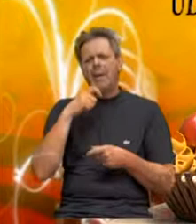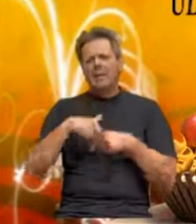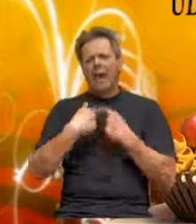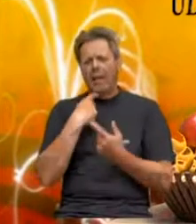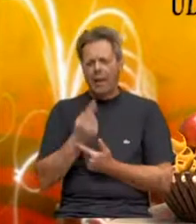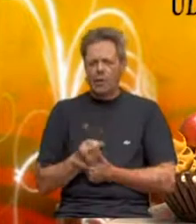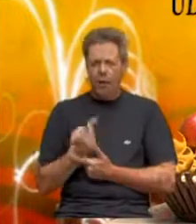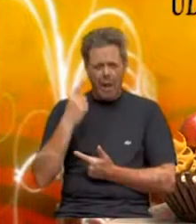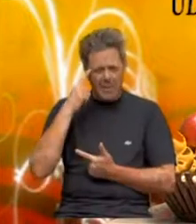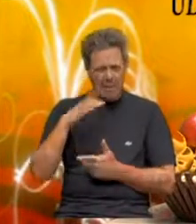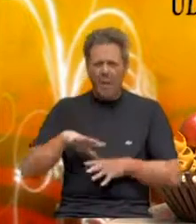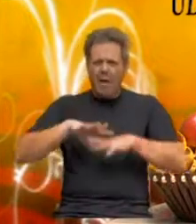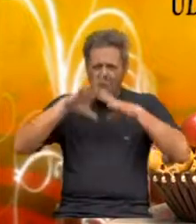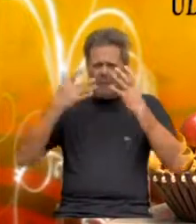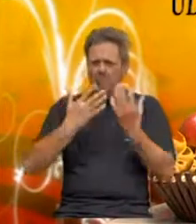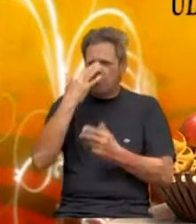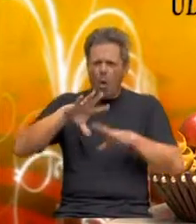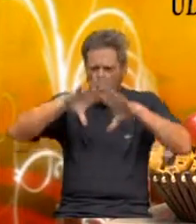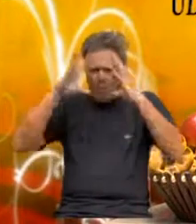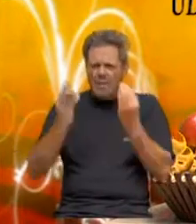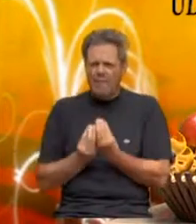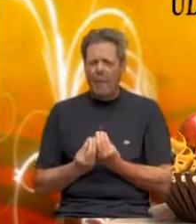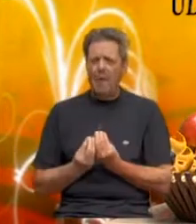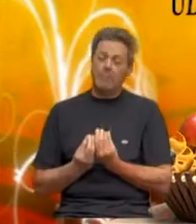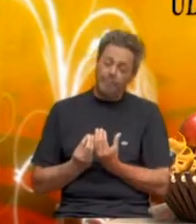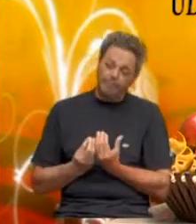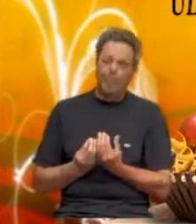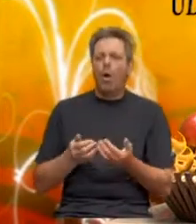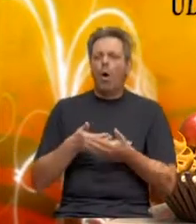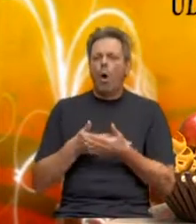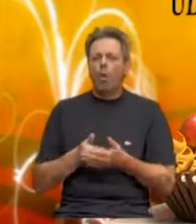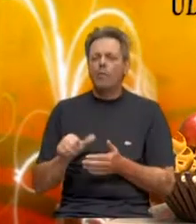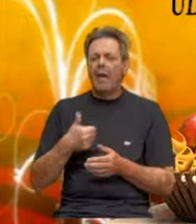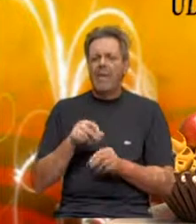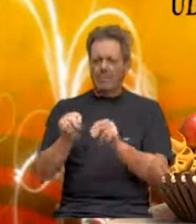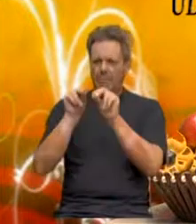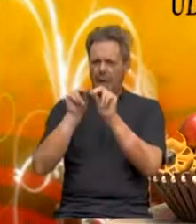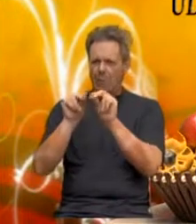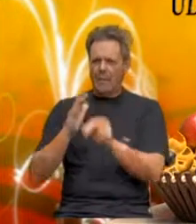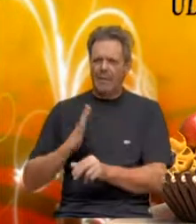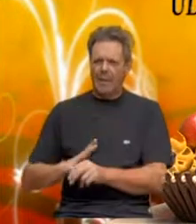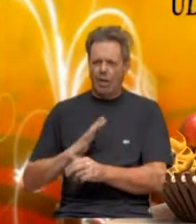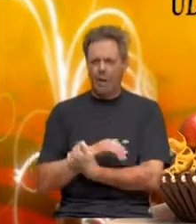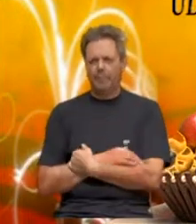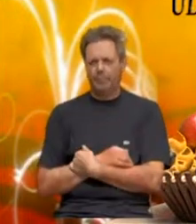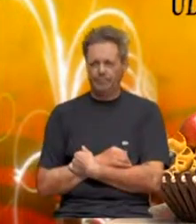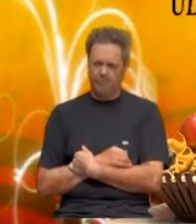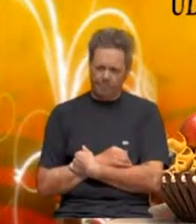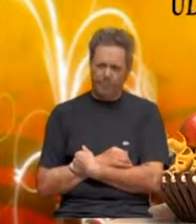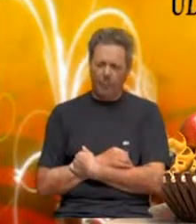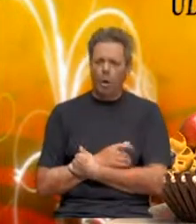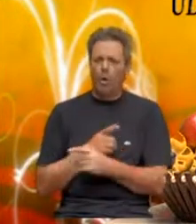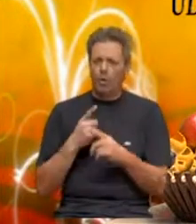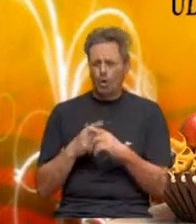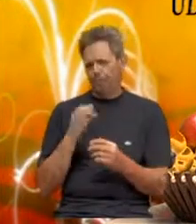je ipak, kad sve sublimiram, nekako izbrojim, ipak je osnova educirati građane. Tako je,